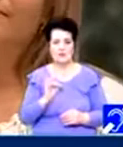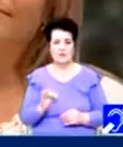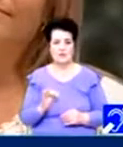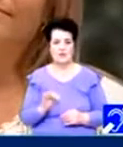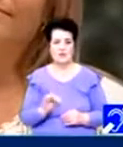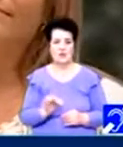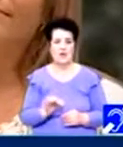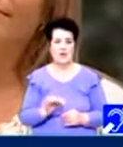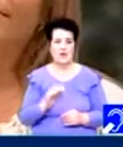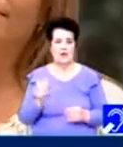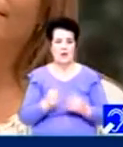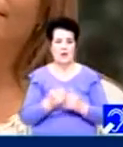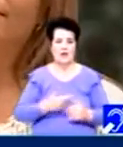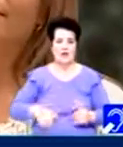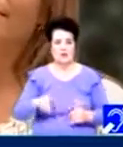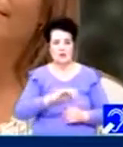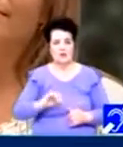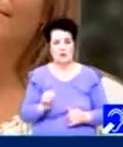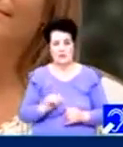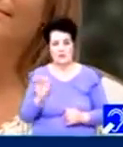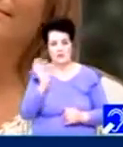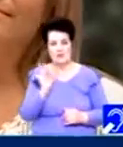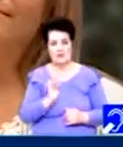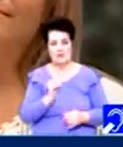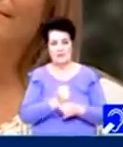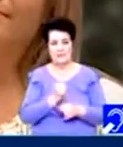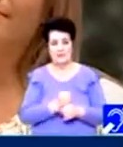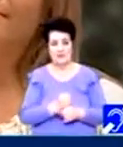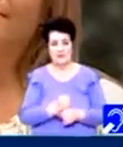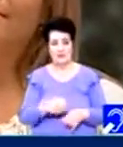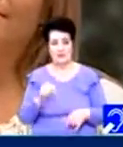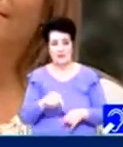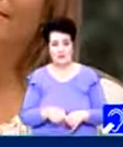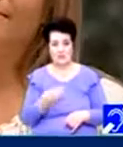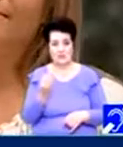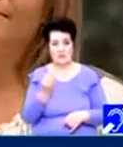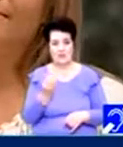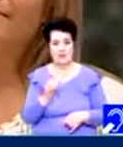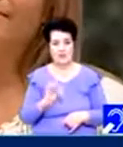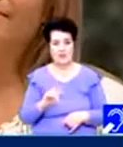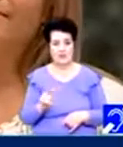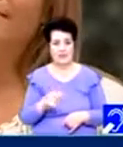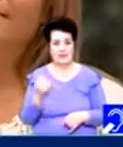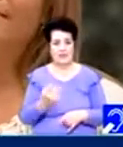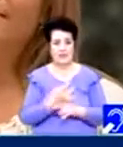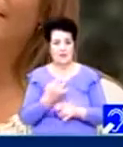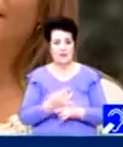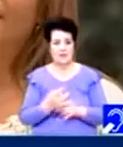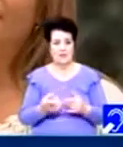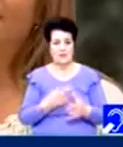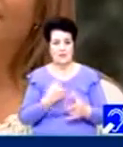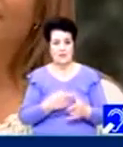banii colegilor noștri, prietenilor noștri germani, să facem o perlă aici la Șerpeni. Eu încă o dată, din